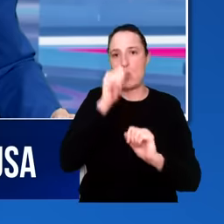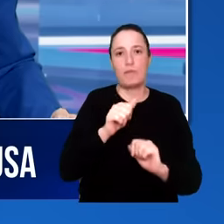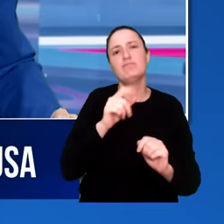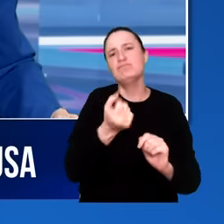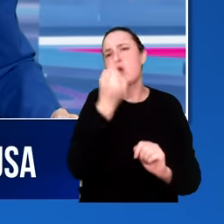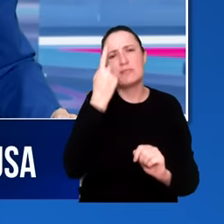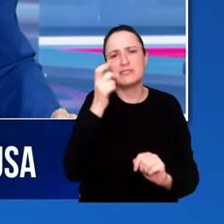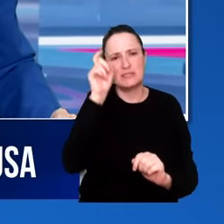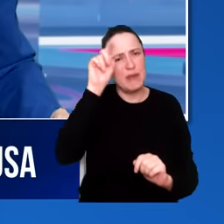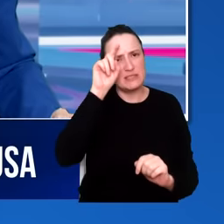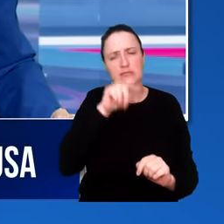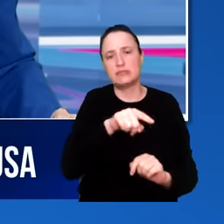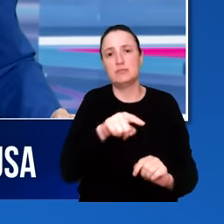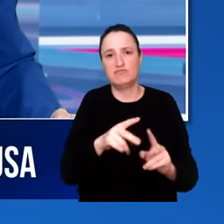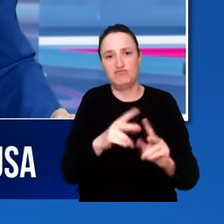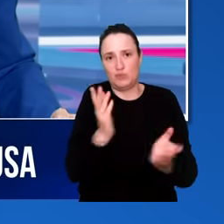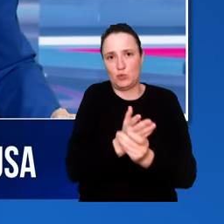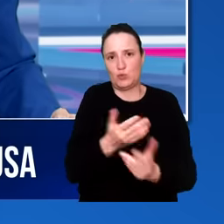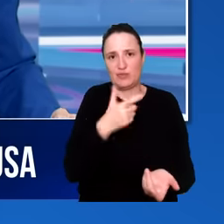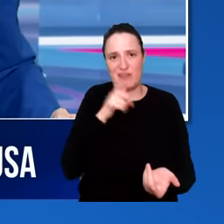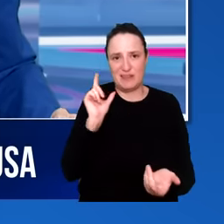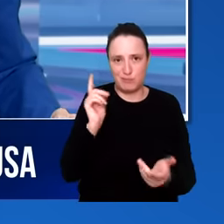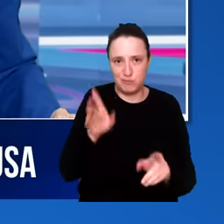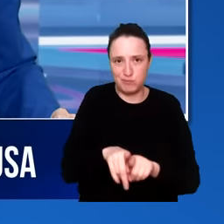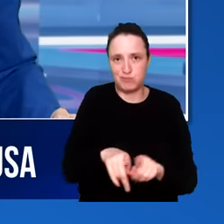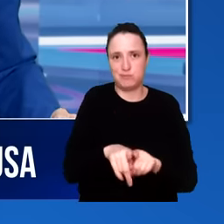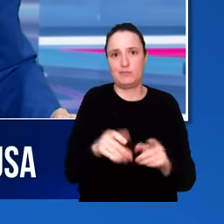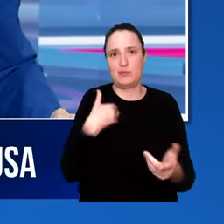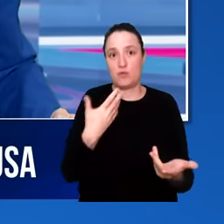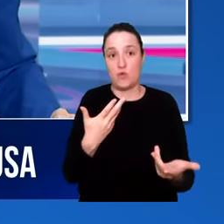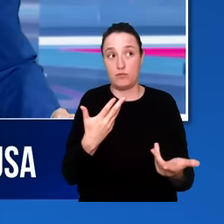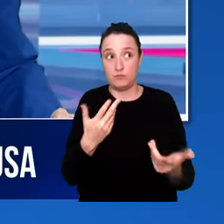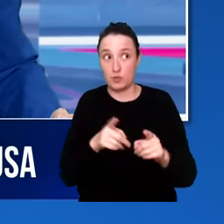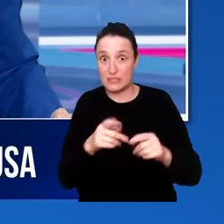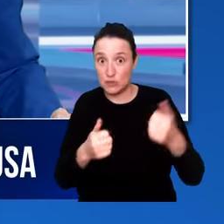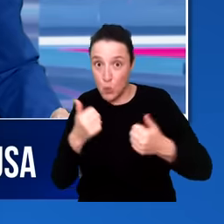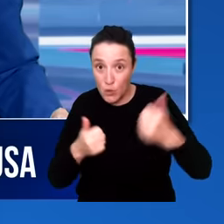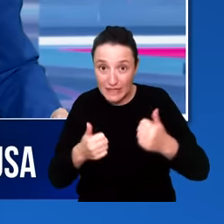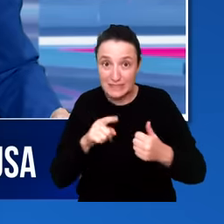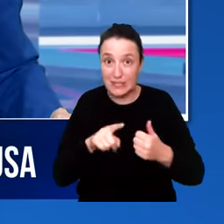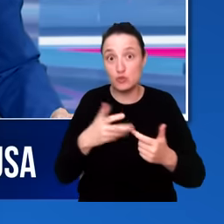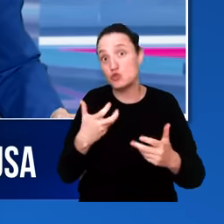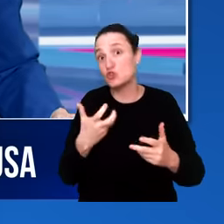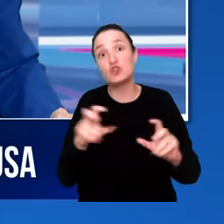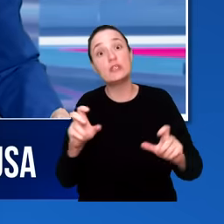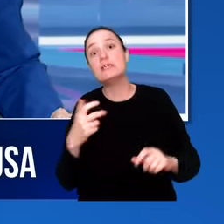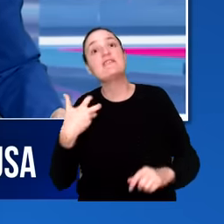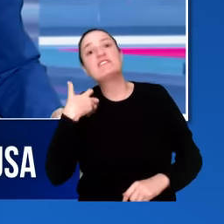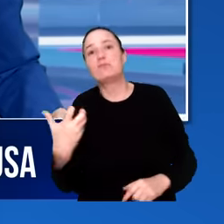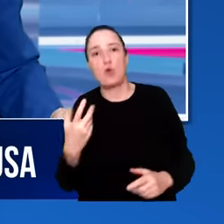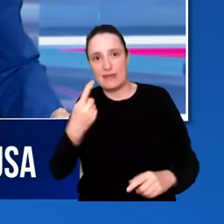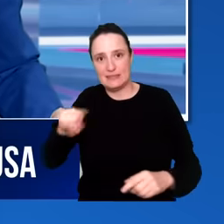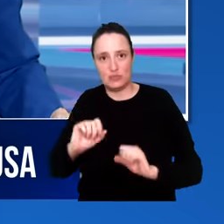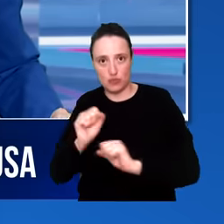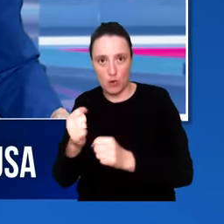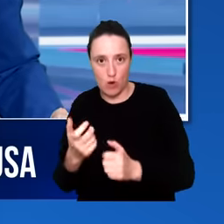niemiecki. I teraz pytanie jest, jak to jest konkurencyjne, albo jak to wzbogaca nasze działania dotychczasowe w zakresie tarczy,